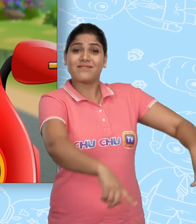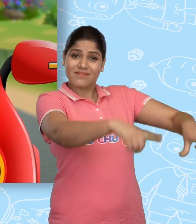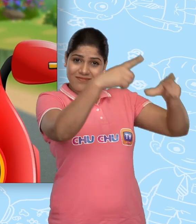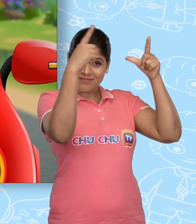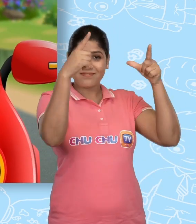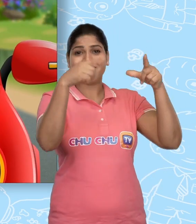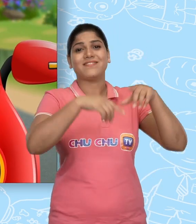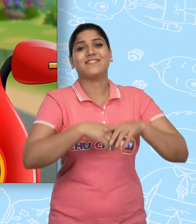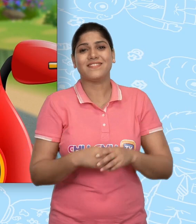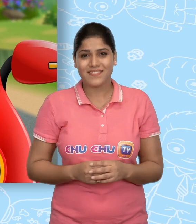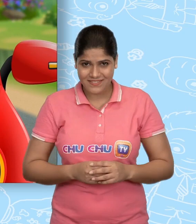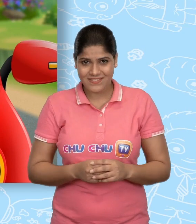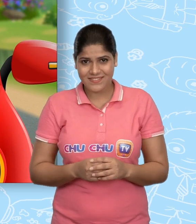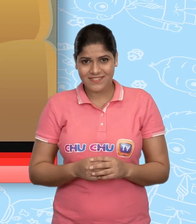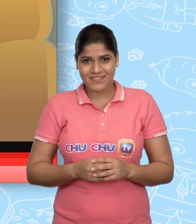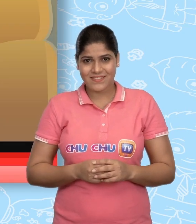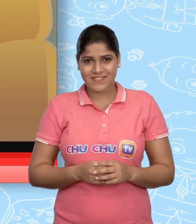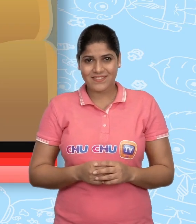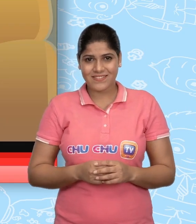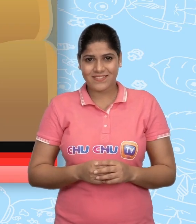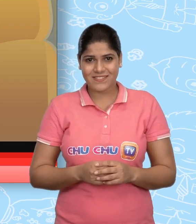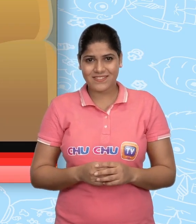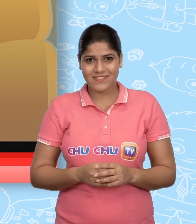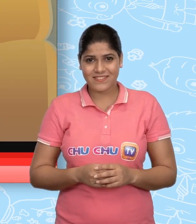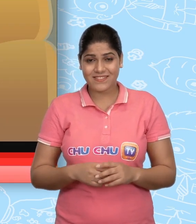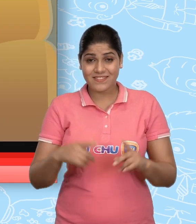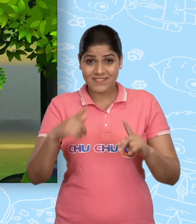एक पेड़ दिखाना चाहती थी।